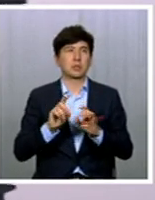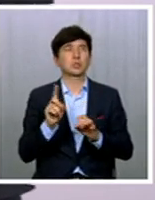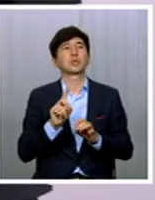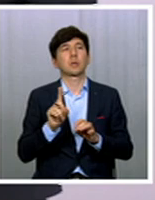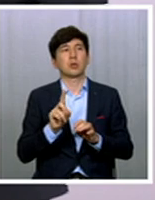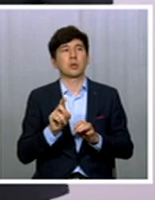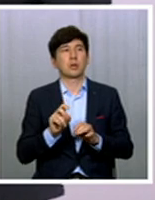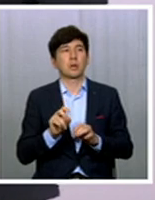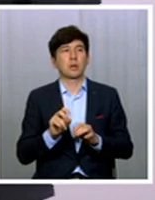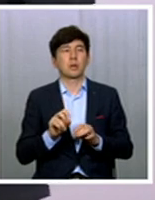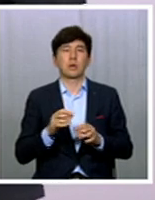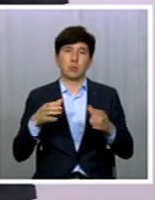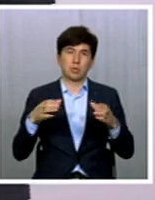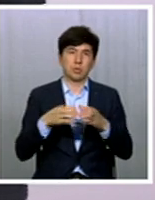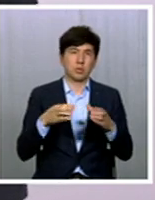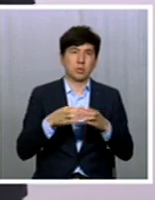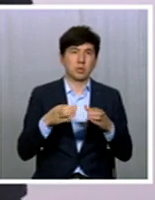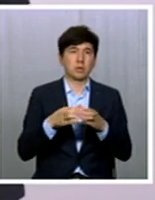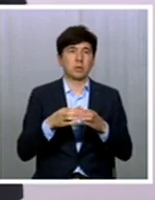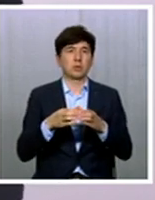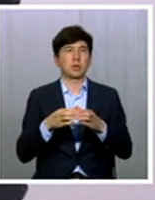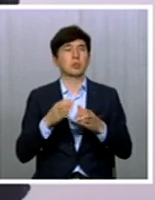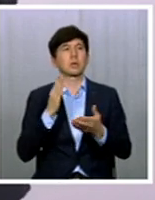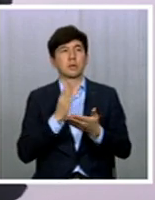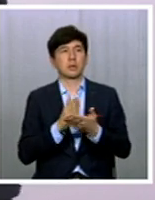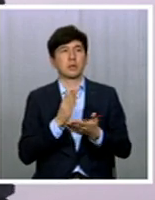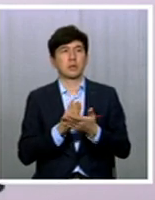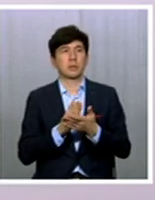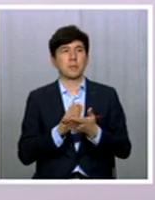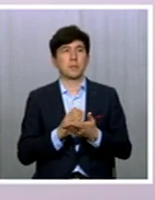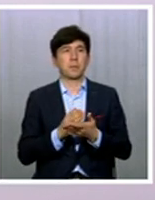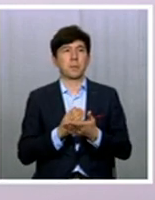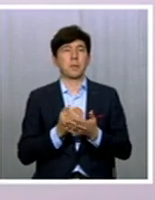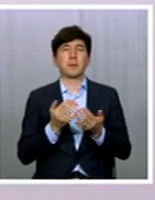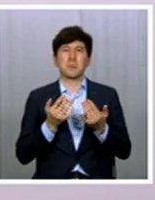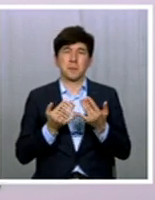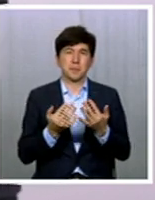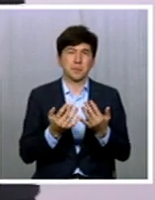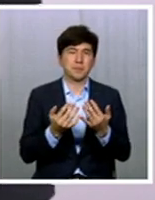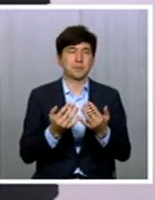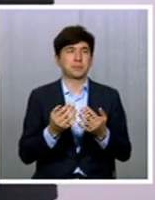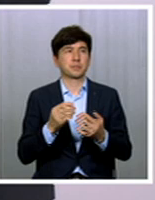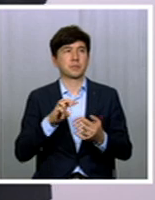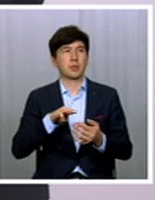биржа нарықтың ұйымдасқан бір түрі болып табылады. Онда сұраныс пен ұсыныс негізінде